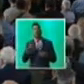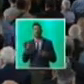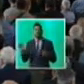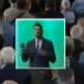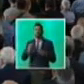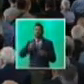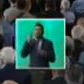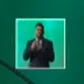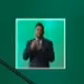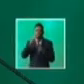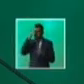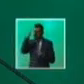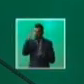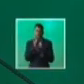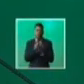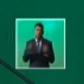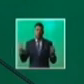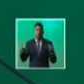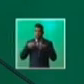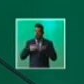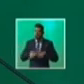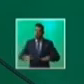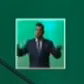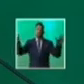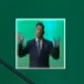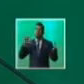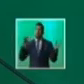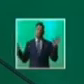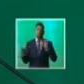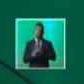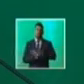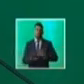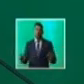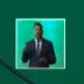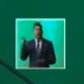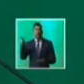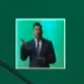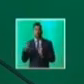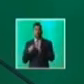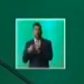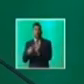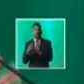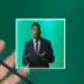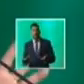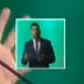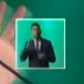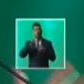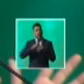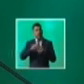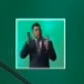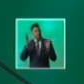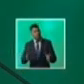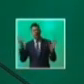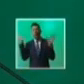καμία περίπτωση δεν θα ήταν το ΠΑΣΟΚ εκείνο το οποίο θα επέβαλε ή θα πρότεινε ως επόμενο πρωθυπουργό της χώρας.